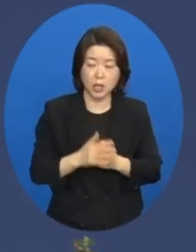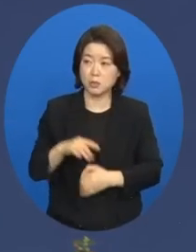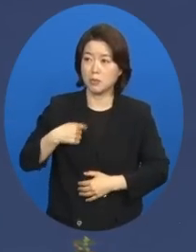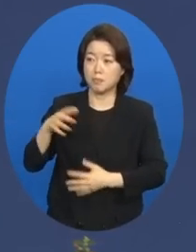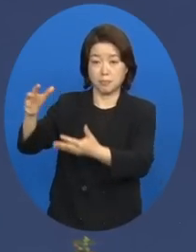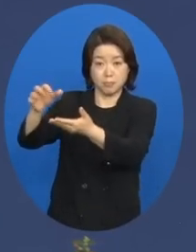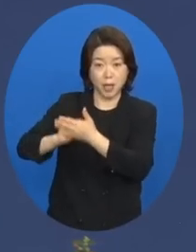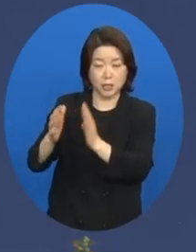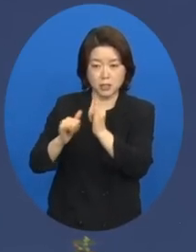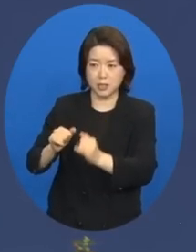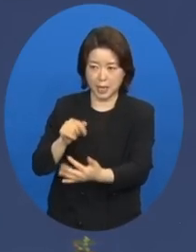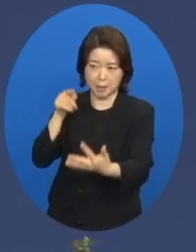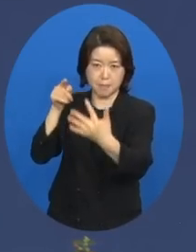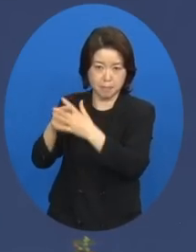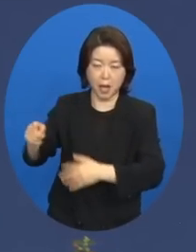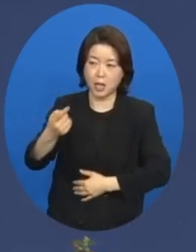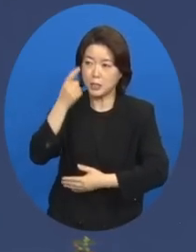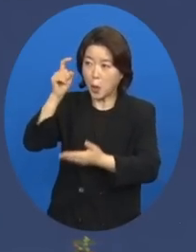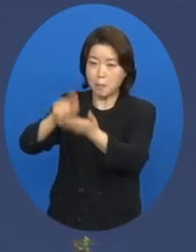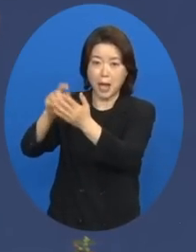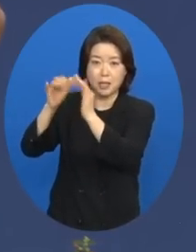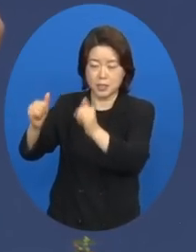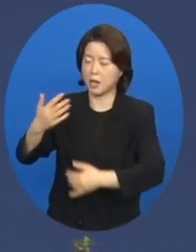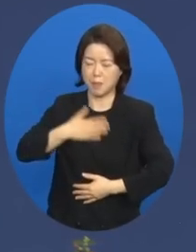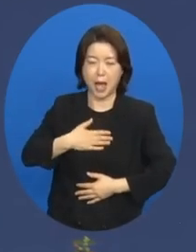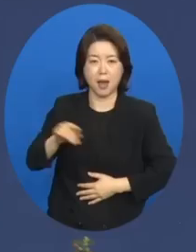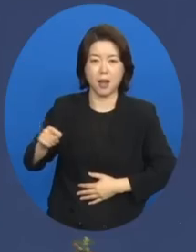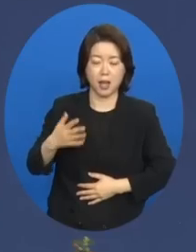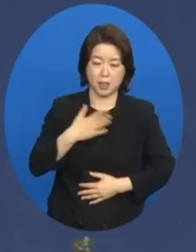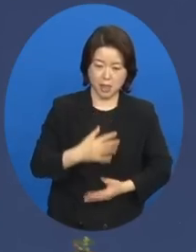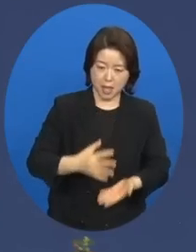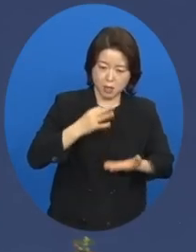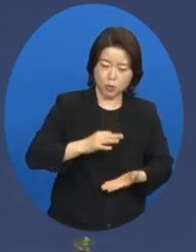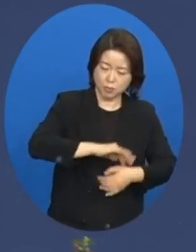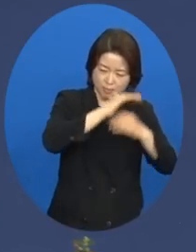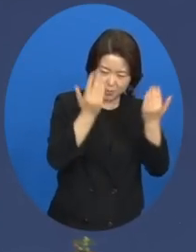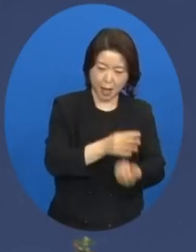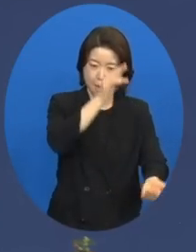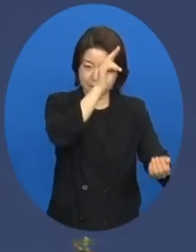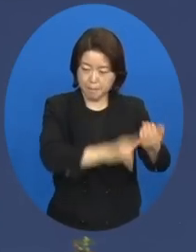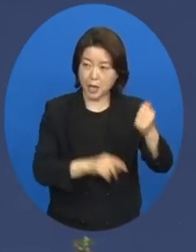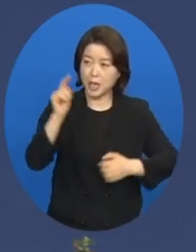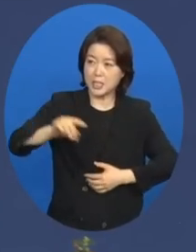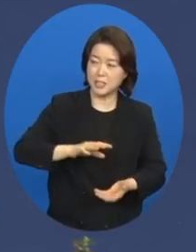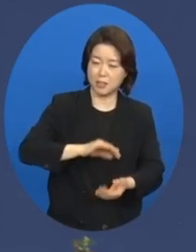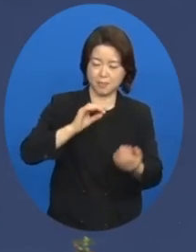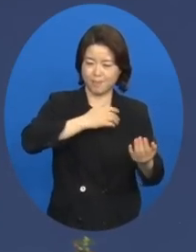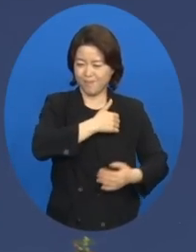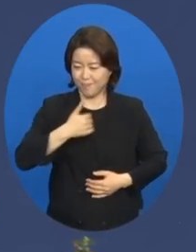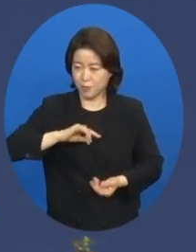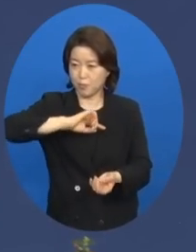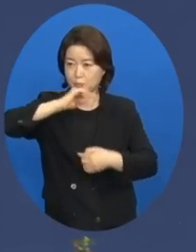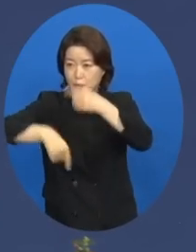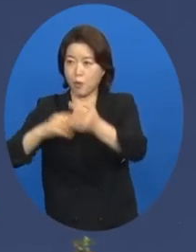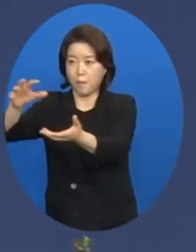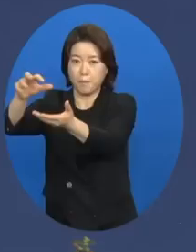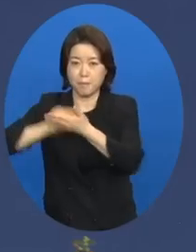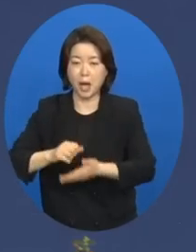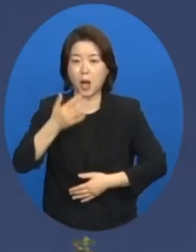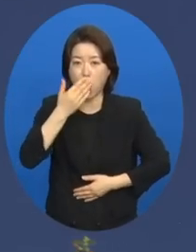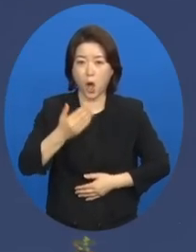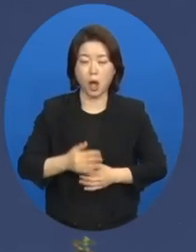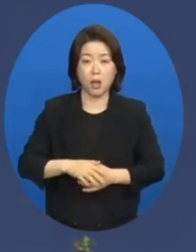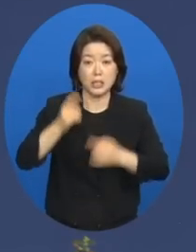안다. 그걸 발견한 사람은 안다. 자기의 모든 소유를 다 팔아다가 이걸 기꺼이 사는 그는 어리석은 자가